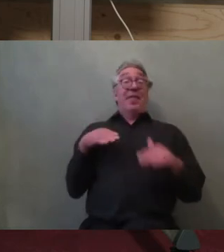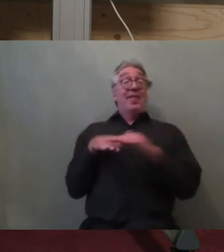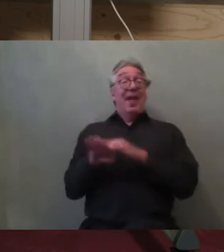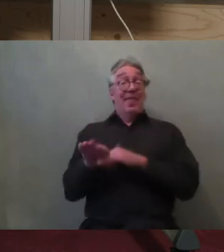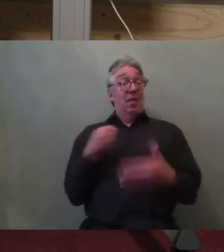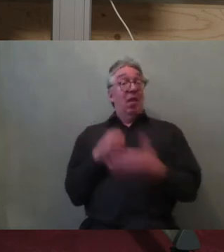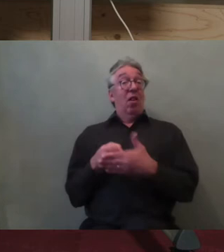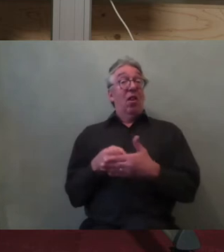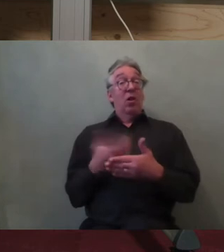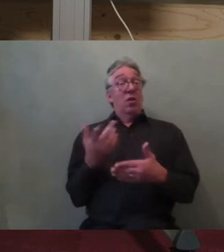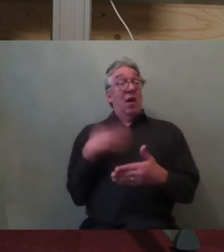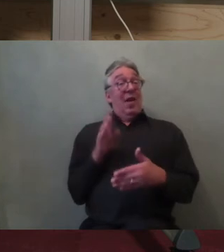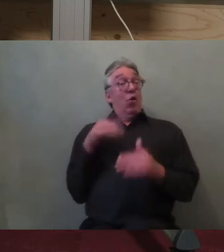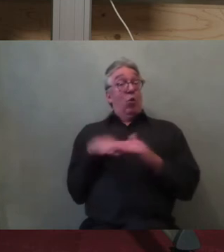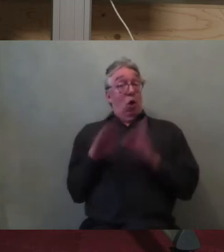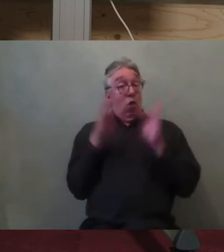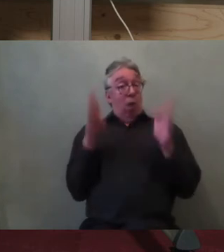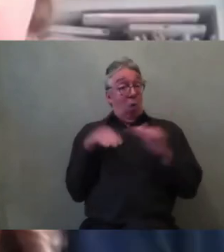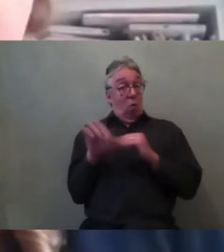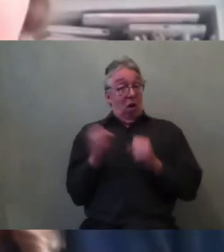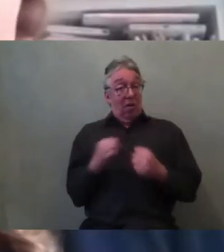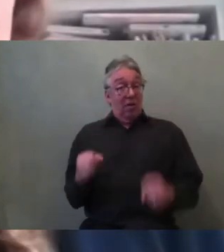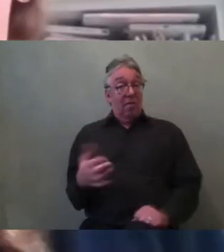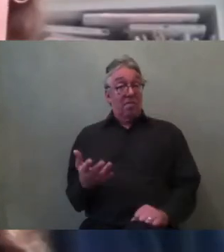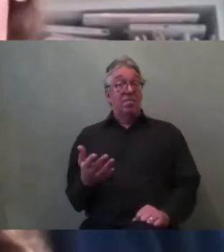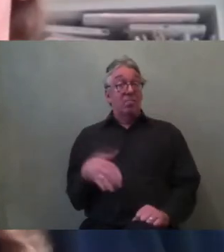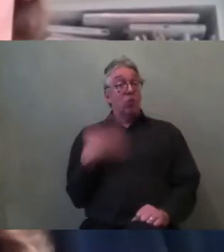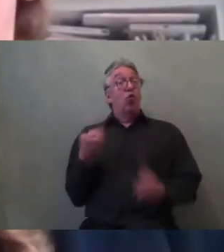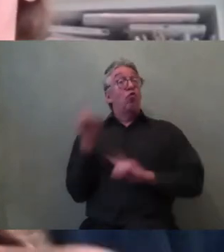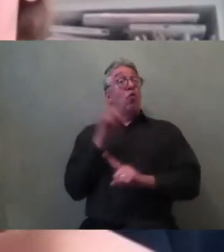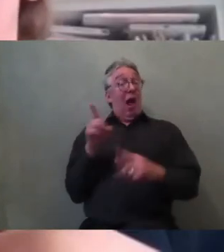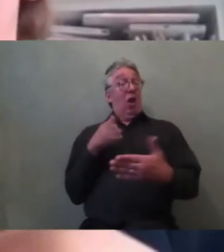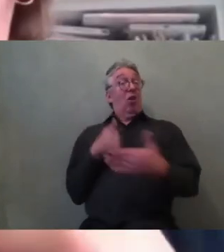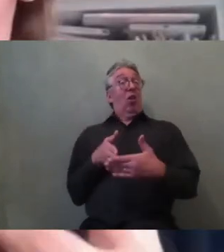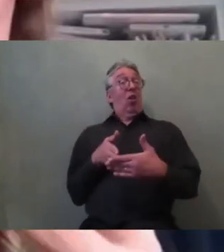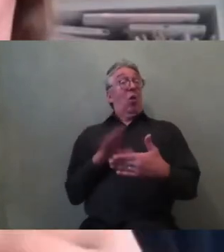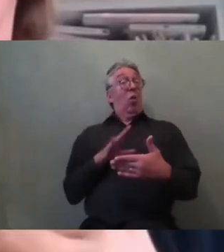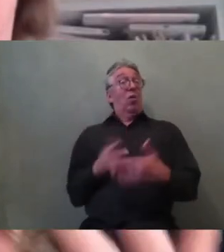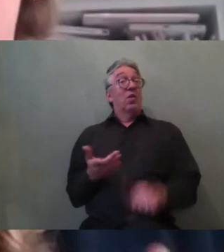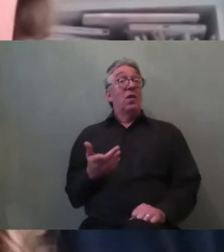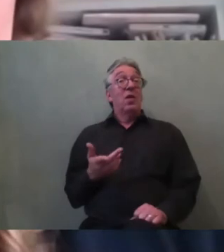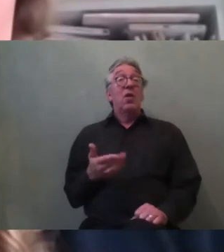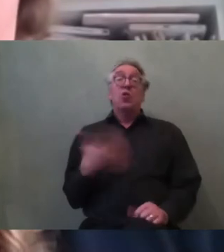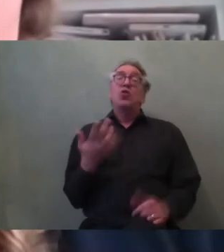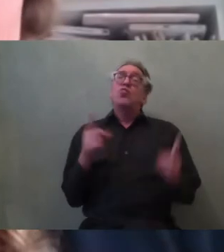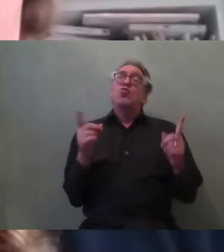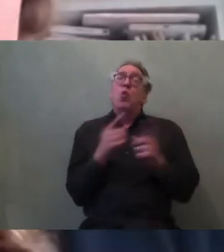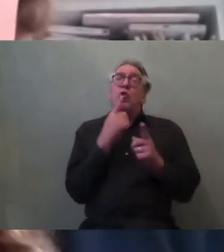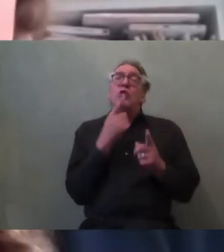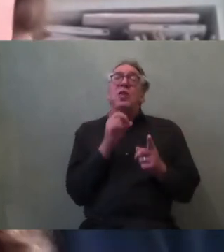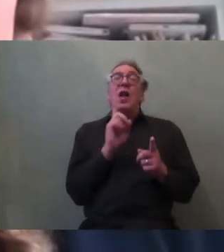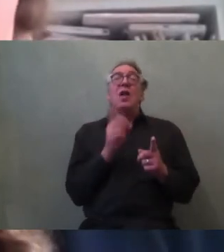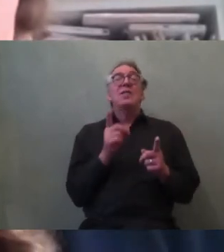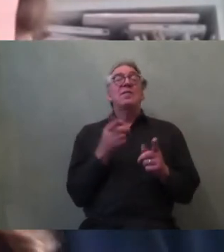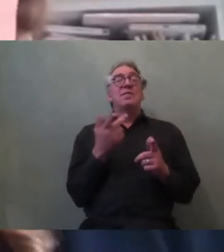hebt tot het gebouw en daardoor niet tot deze verhalen. Kortom, als je onzichtbare of zichtbare